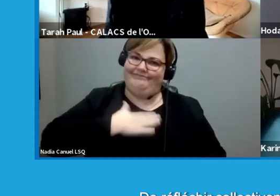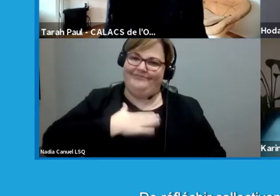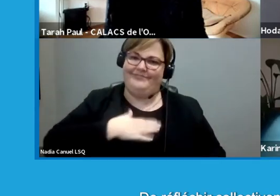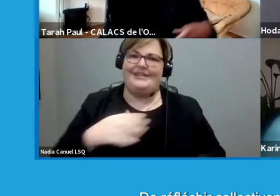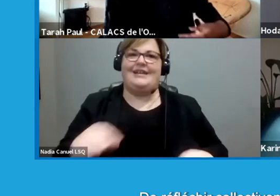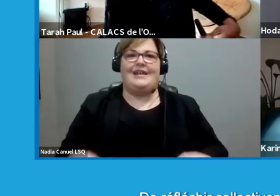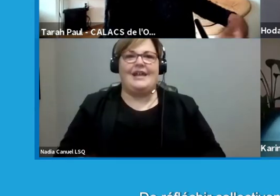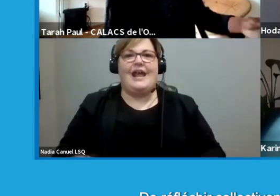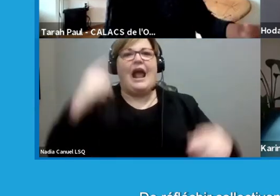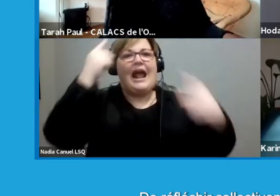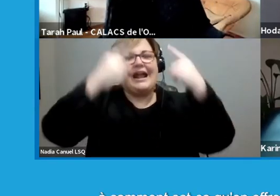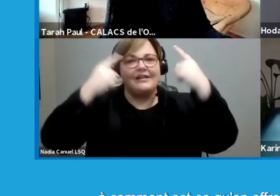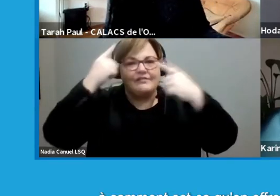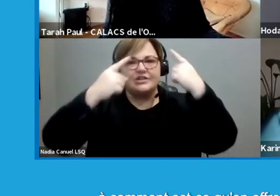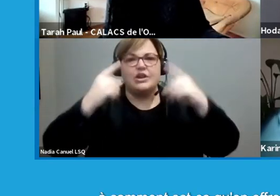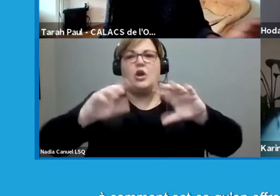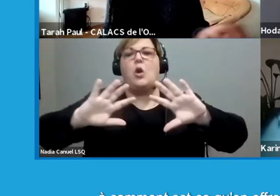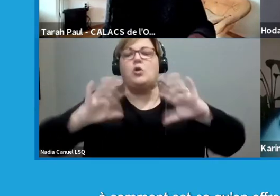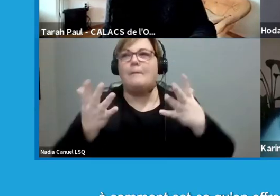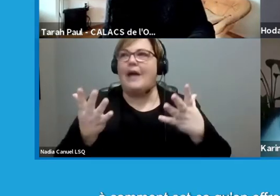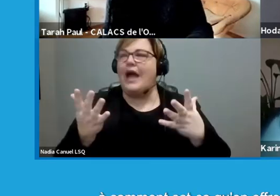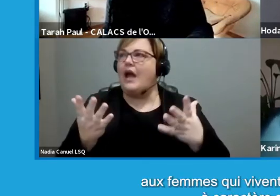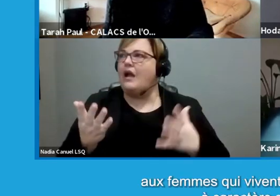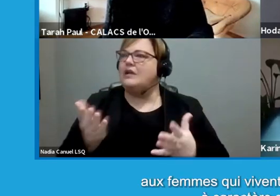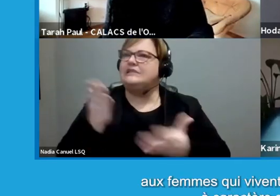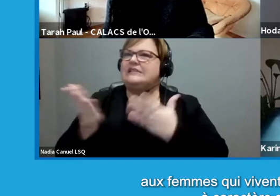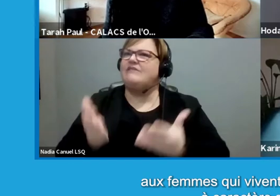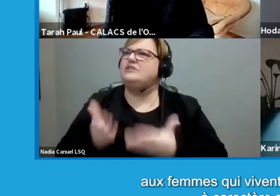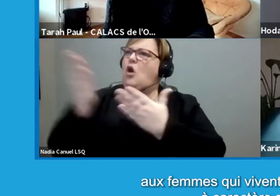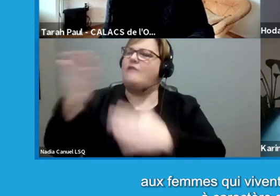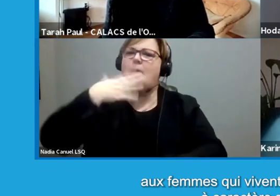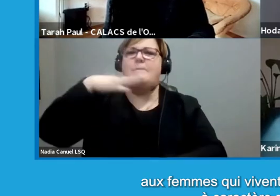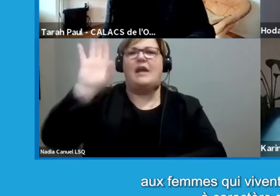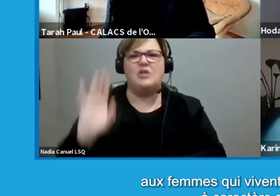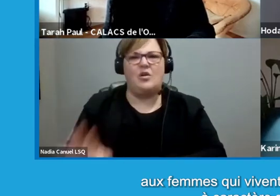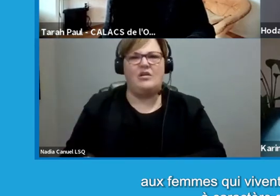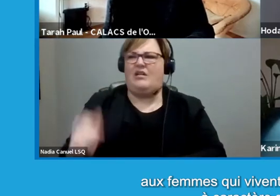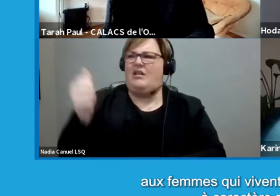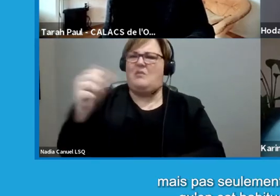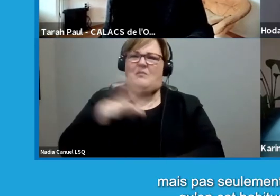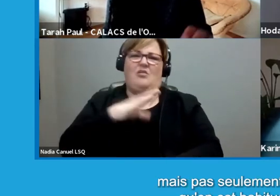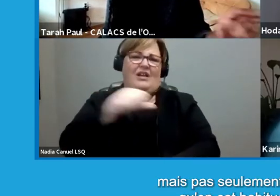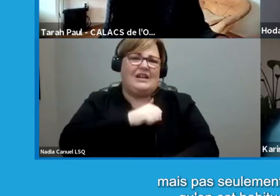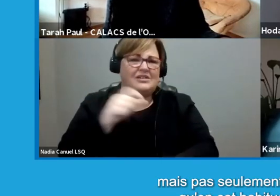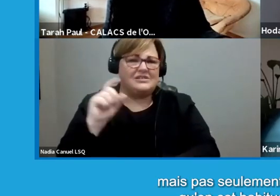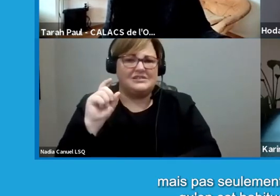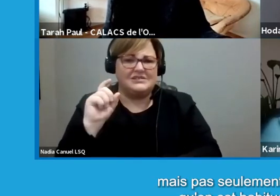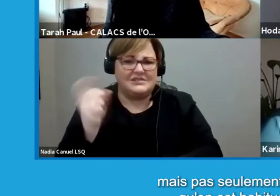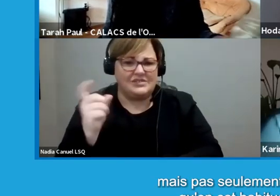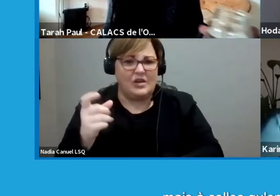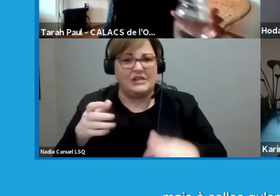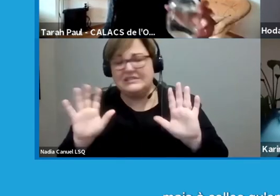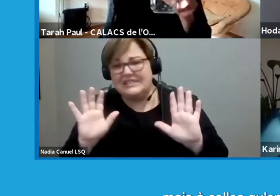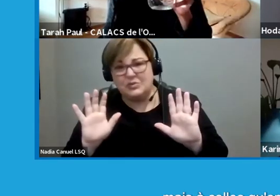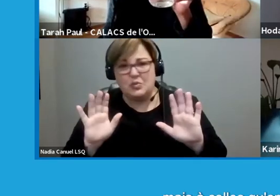fait collectivement et individuellement comment est-ce qu'on offre des meilleurs services aux femmes qui vivent des agressions à caractère sexuel, mais pas seulement aux femmes qu'on est habitué de